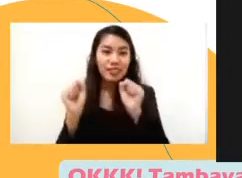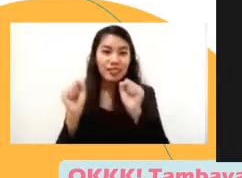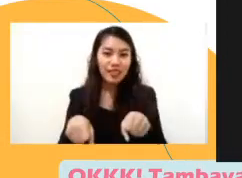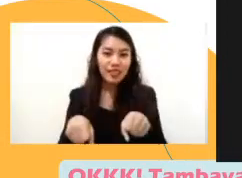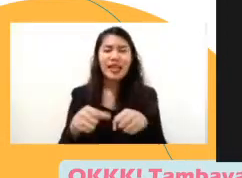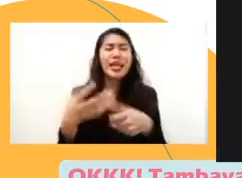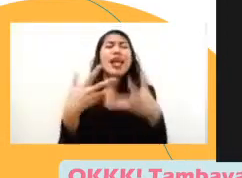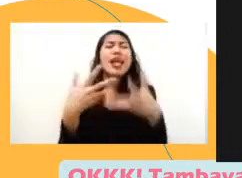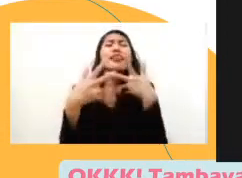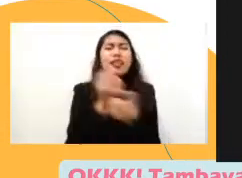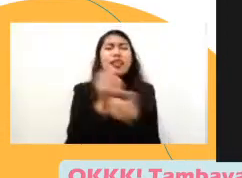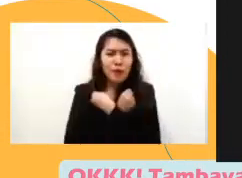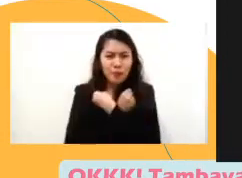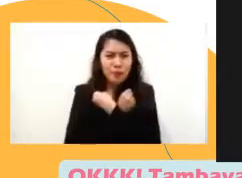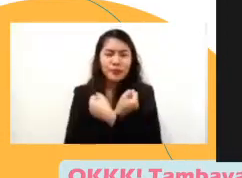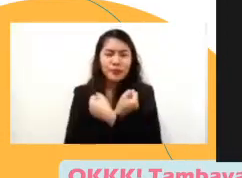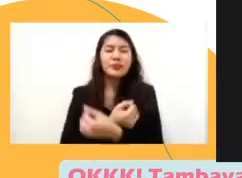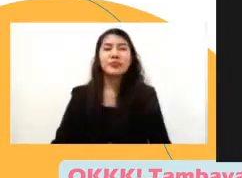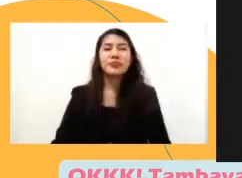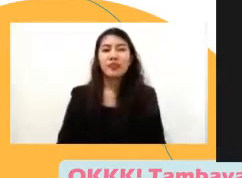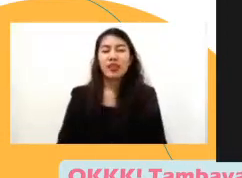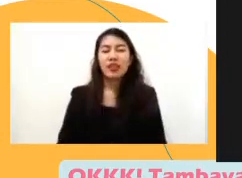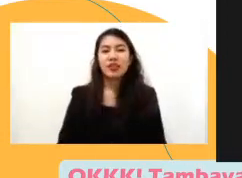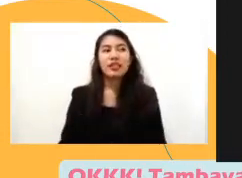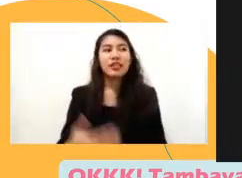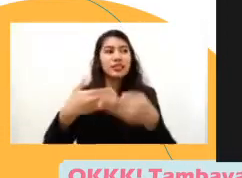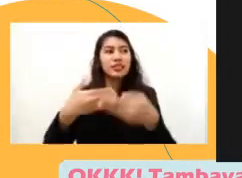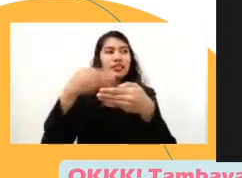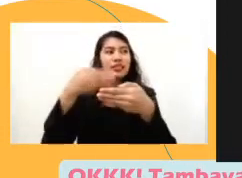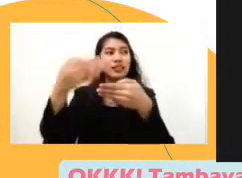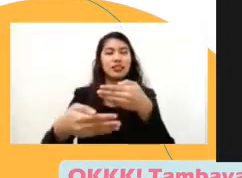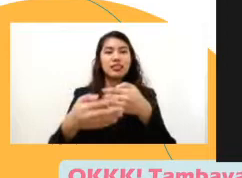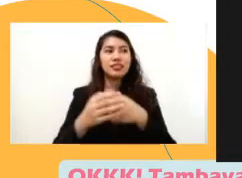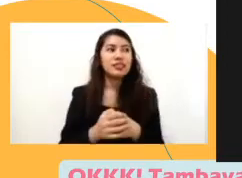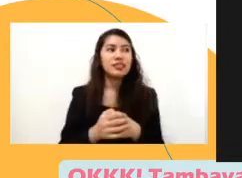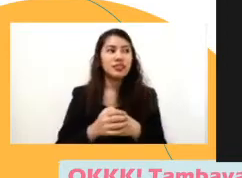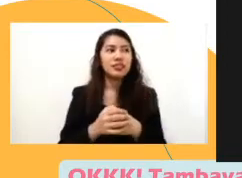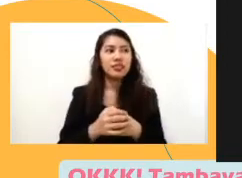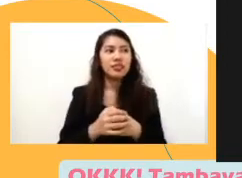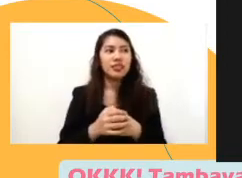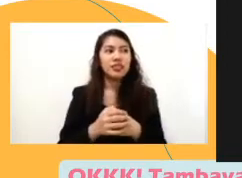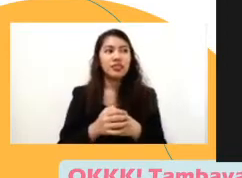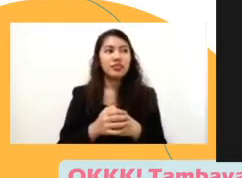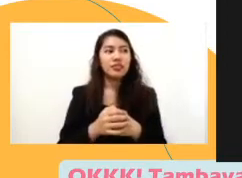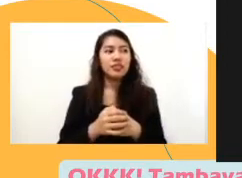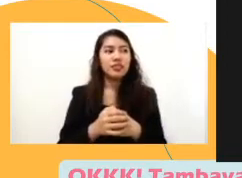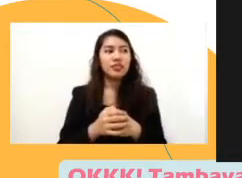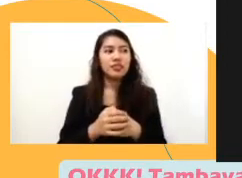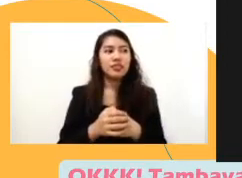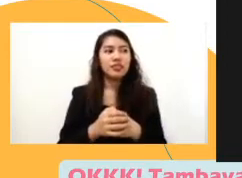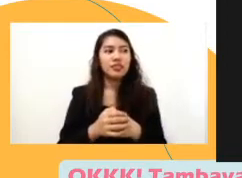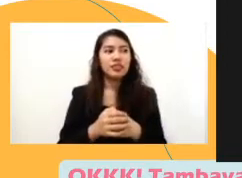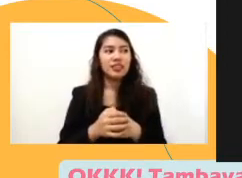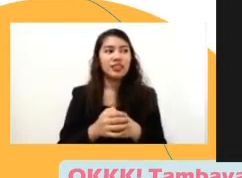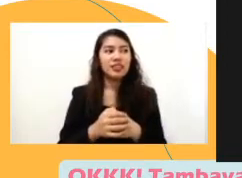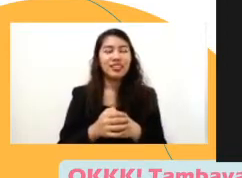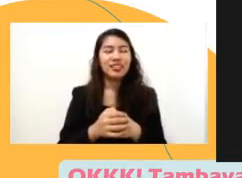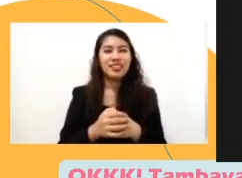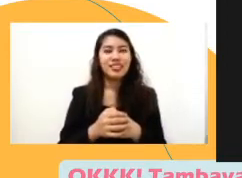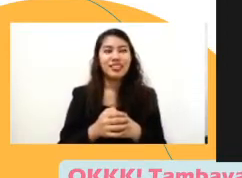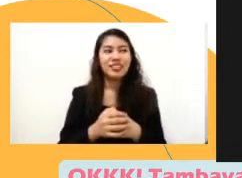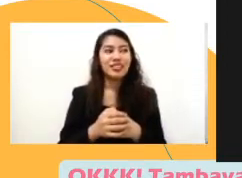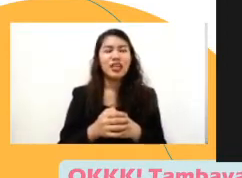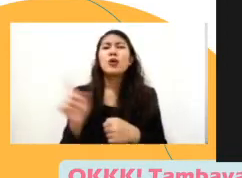Yon, pagmamahal. Next, I... Coming of age. Sana marunong ako mag-type, no? Coming of